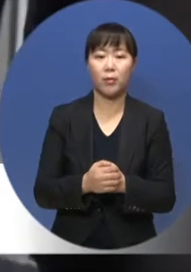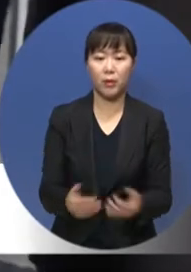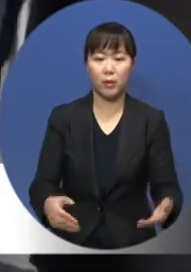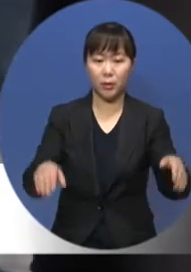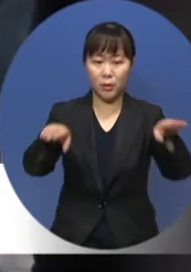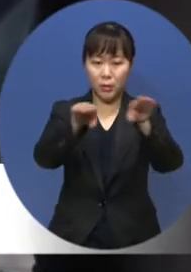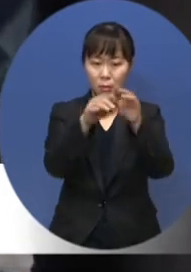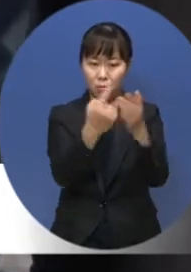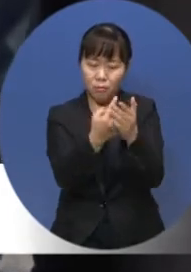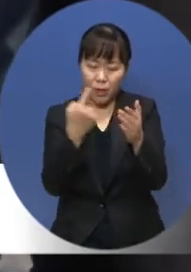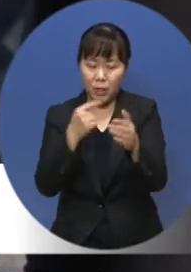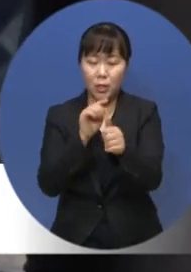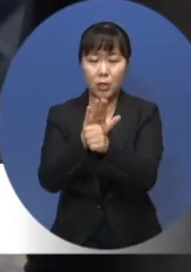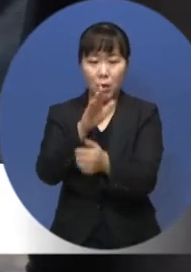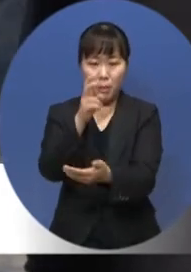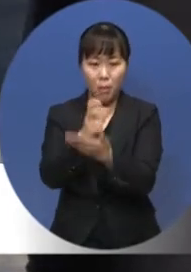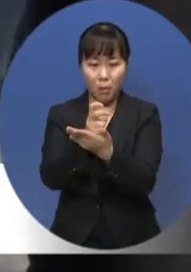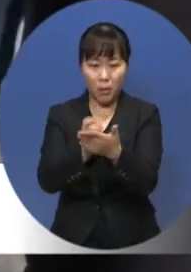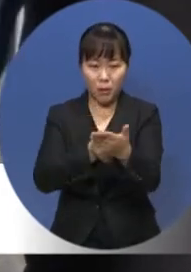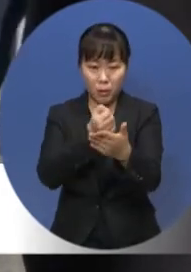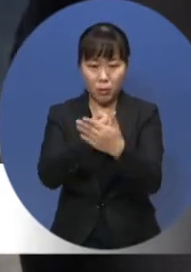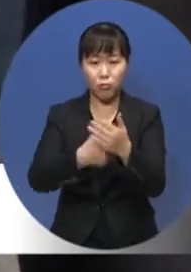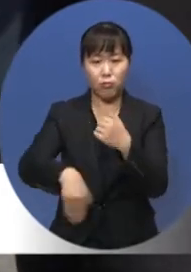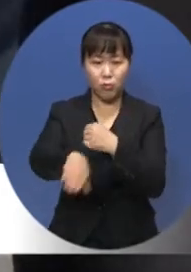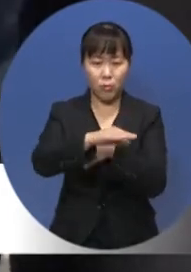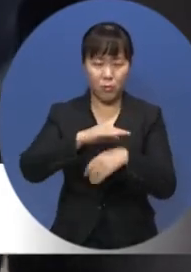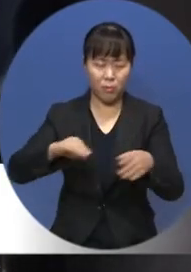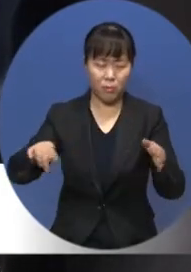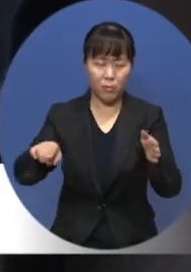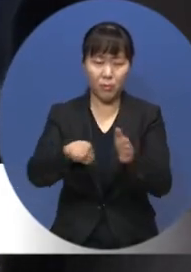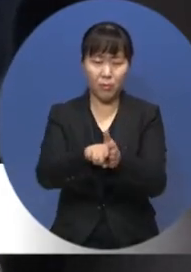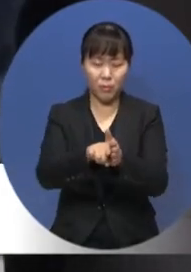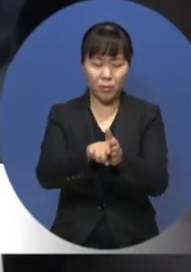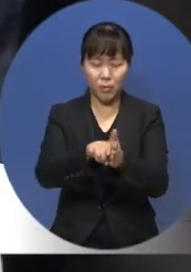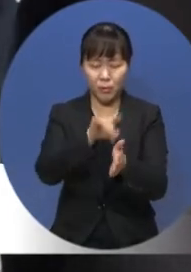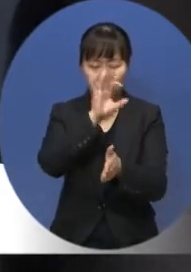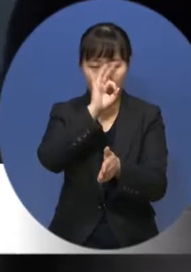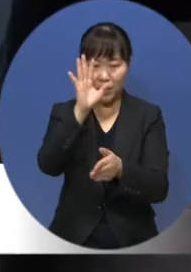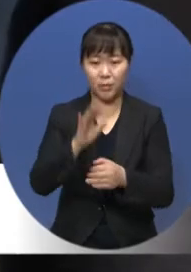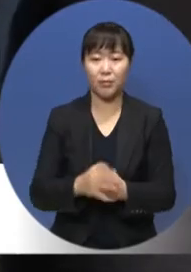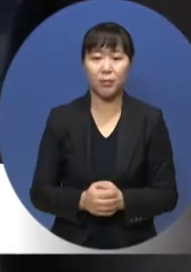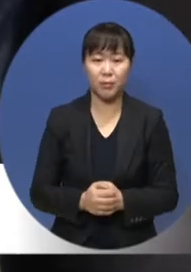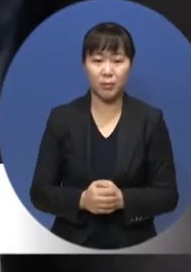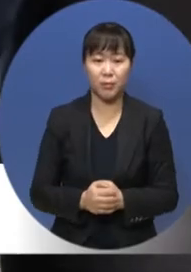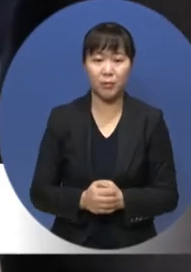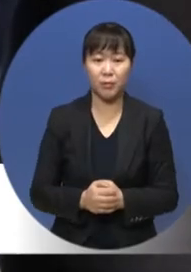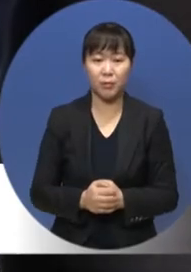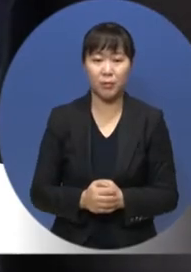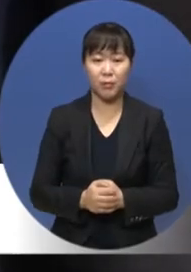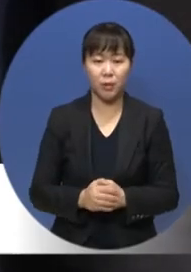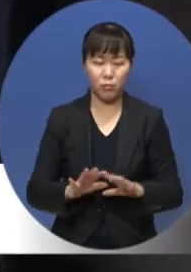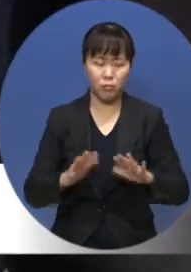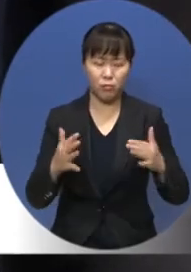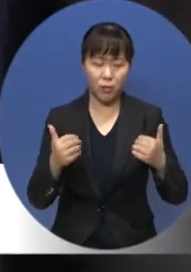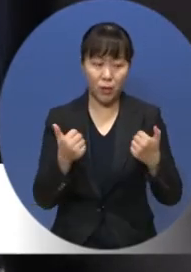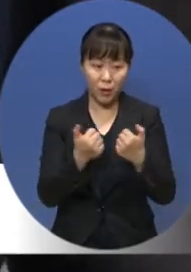이런 탈시설 지원법 제정 우리는 결코 믿을 수 없다는 것을